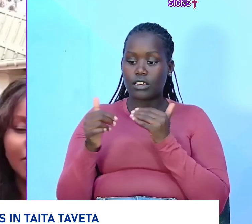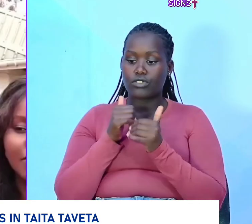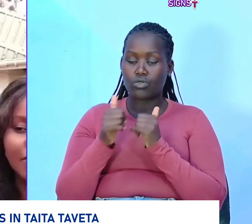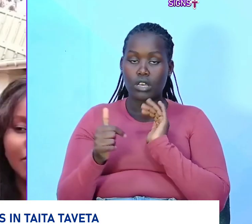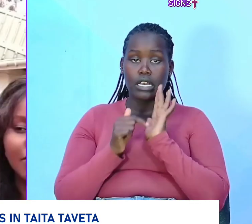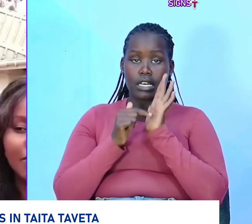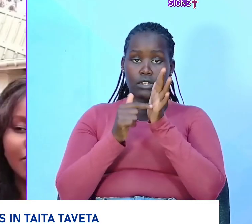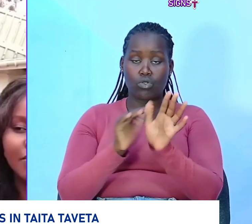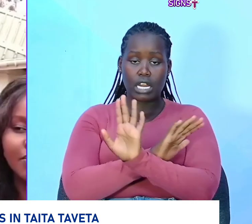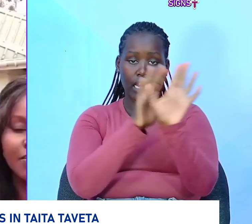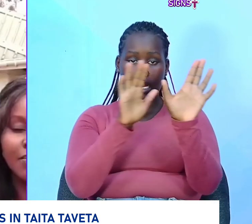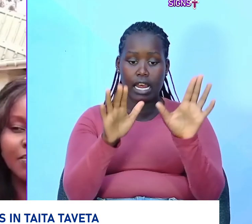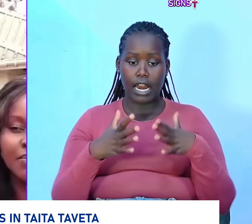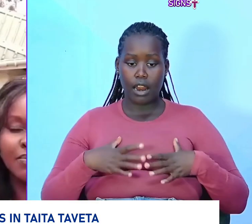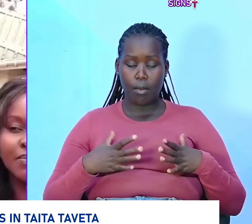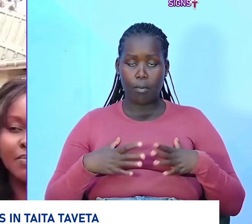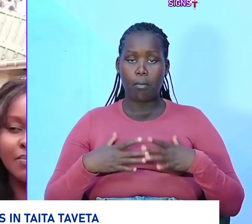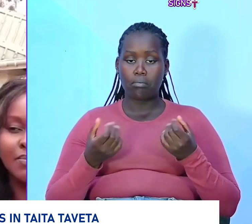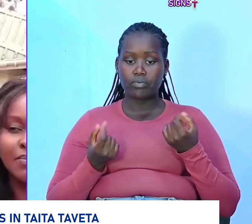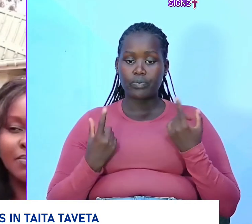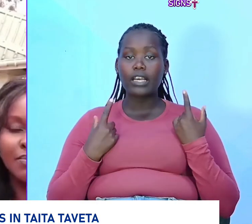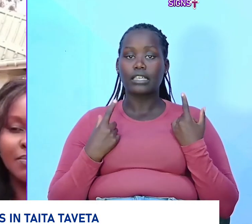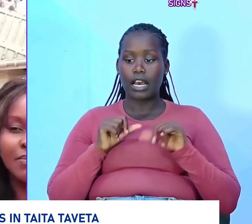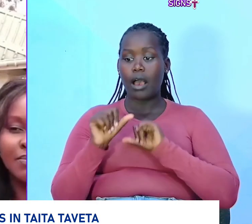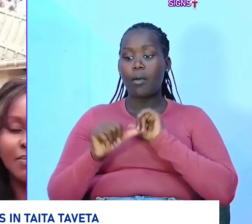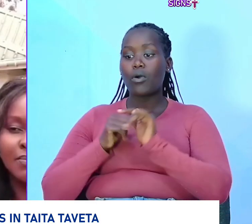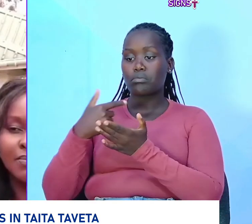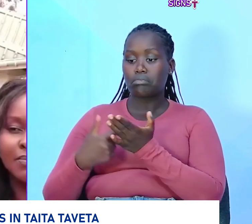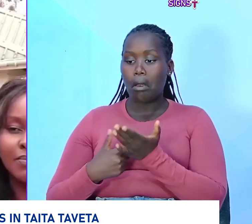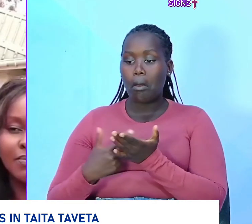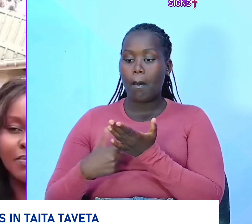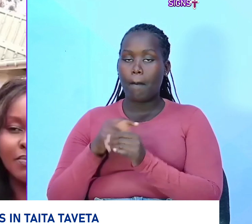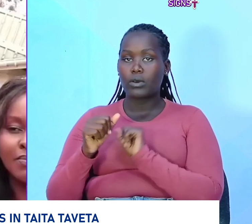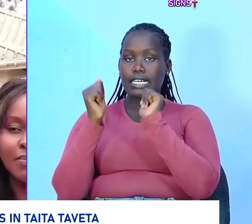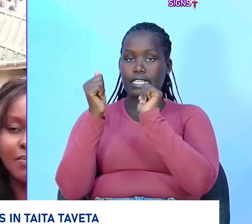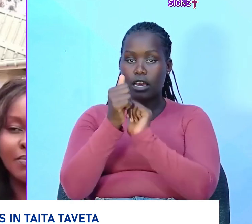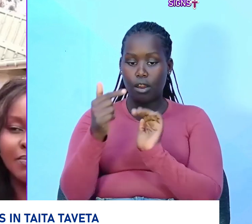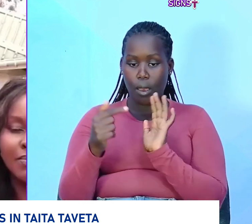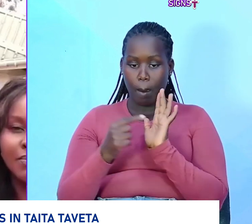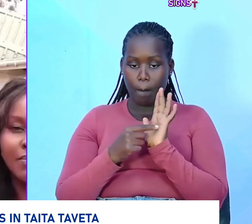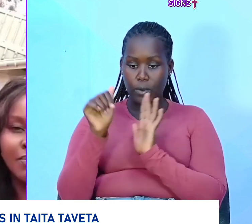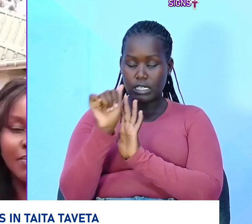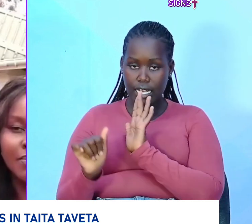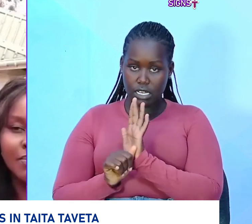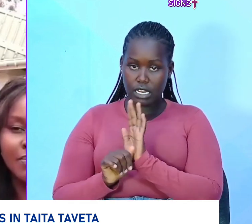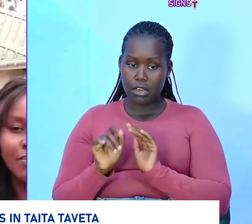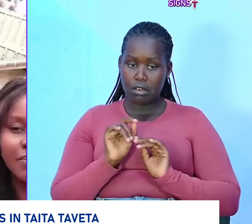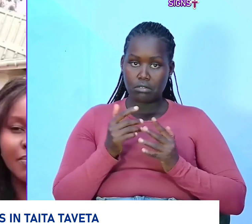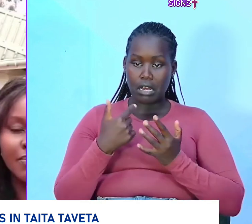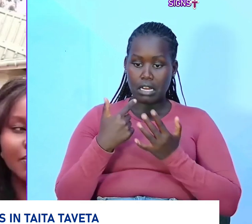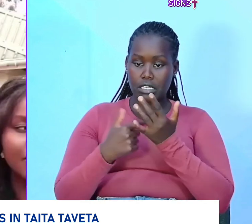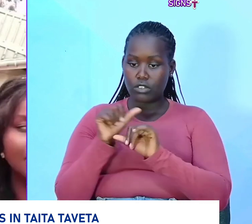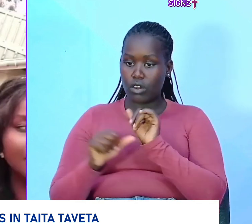kwamba wananchi wana uelewi mkubwa sana katika masuala haya ya 10-point agenda, masuala ya